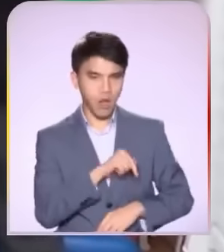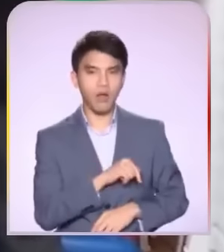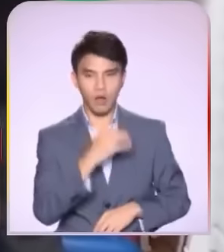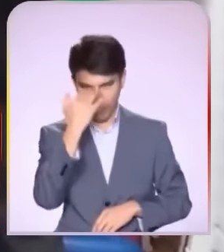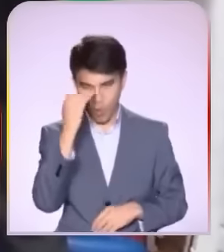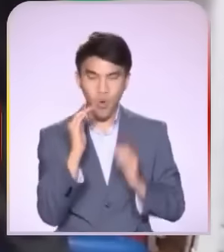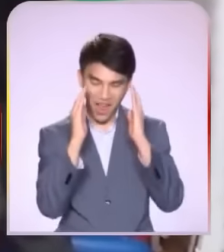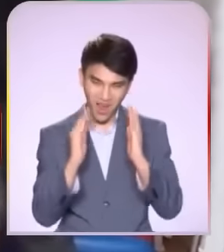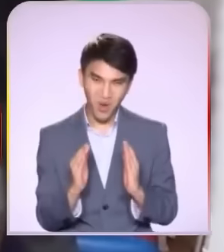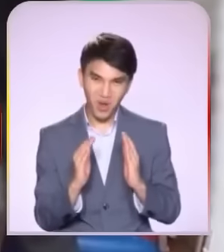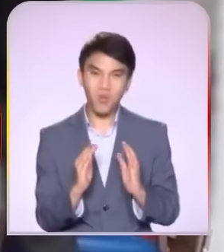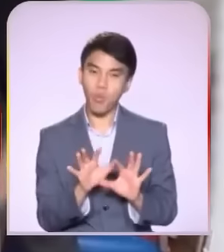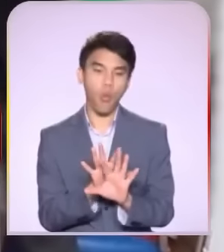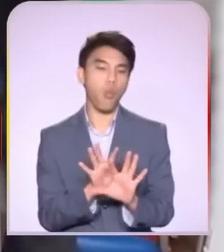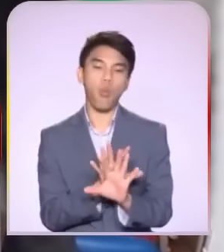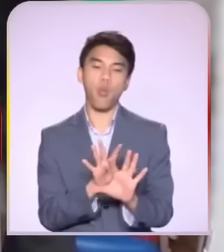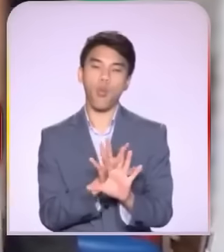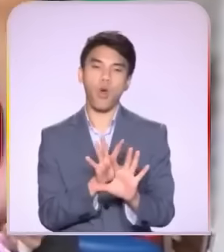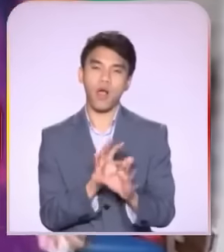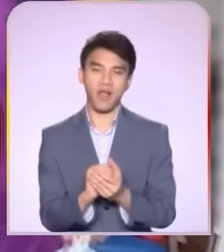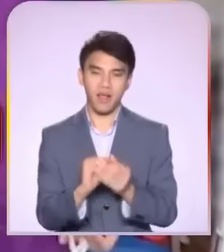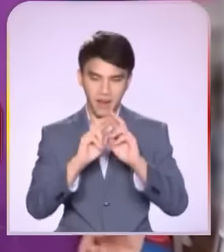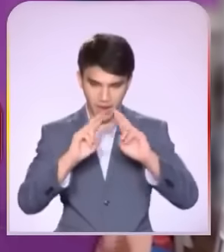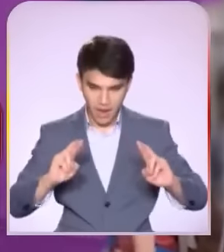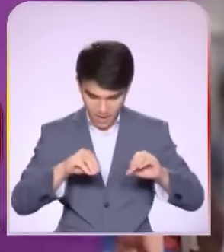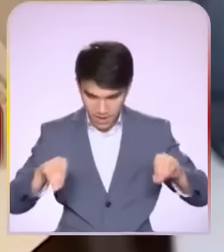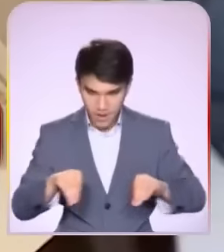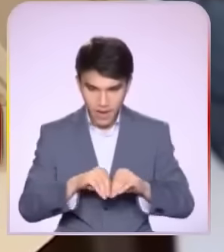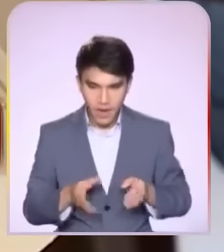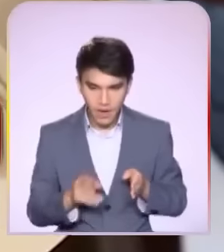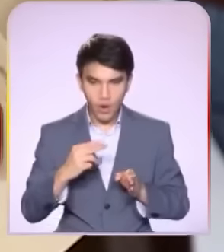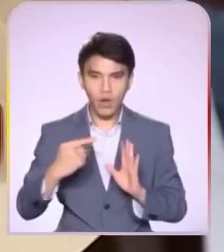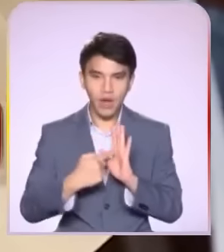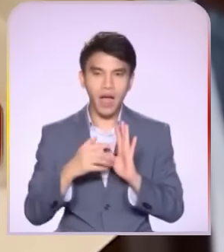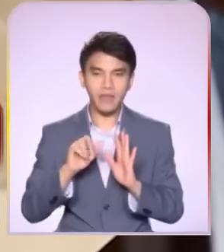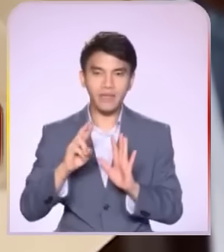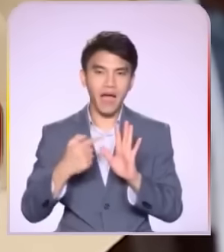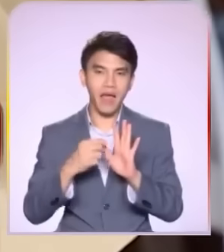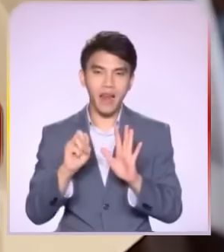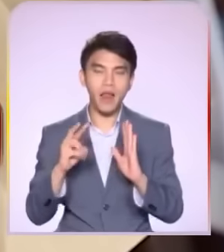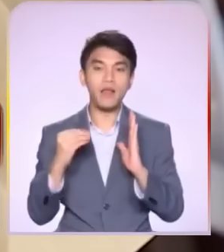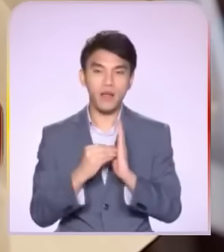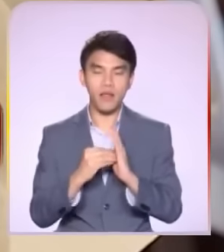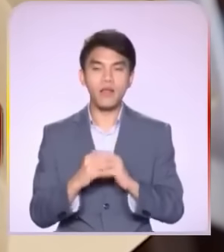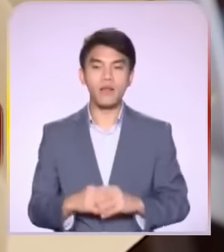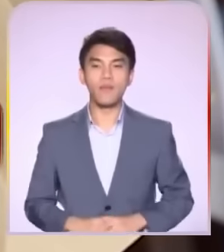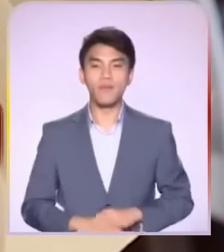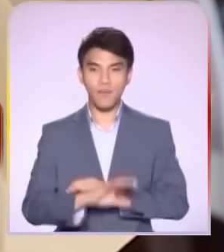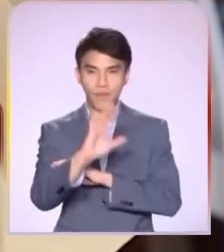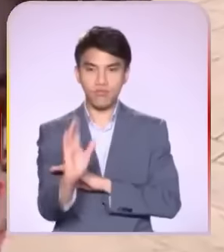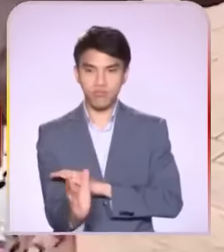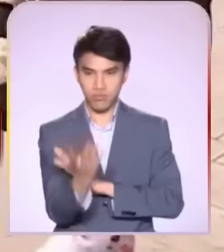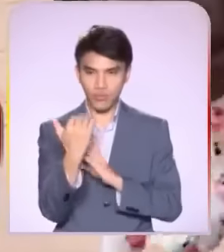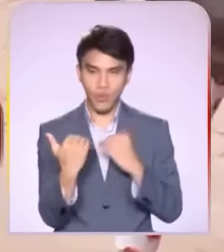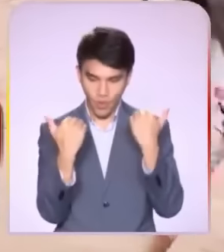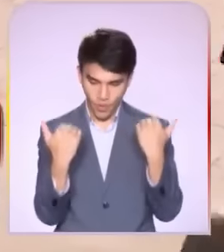ามีคนเดินทางมาจากทั่วทุกสารทิศเลยนะคะซึ่งร้านเนี่ยอยู่ที่ถนนท่าไทยราชที่เขตคลองสามวากรุงเทพค่ะตั้งแต่เช้าเลยค่ะ